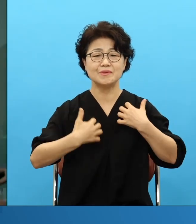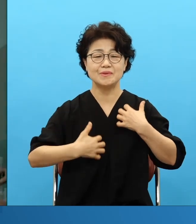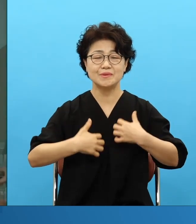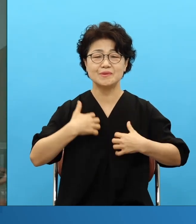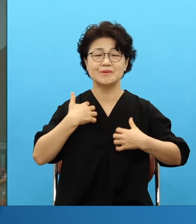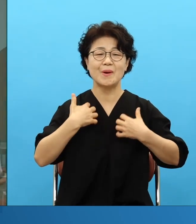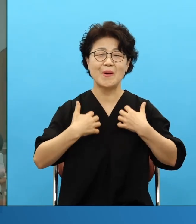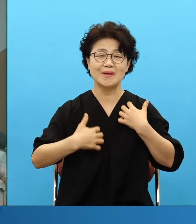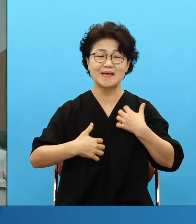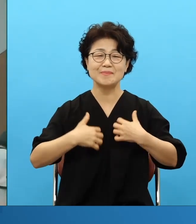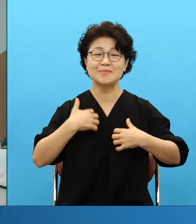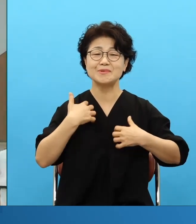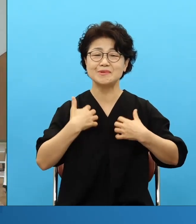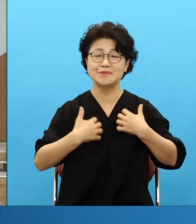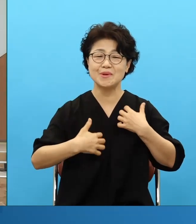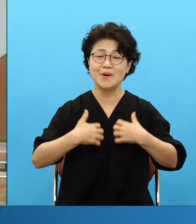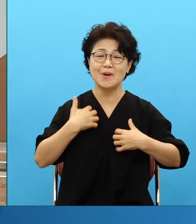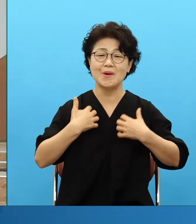기쁘고